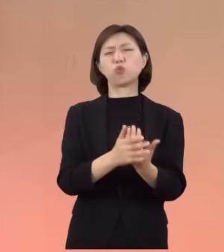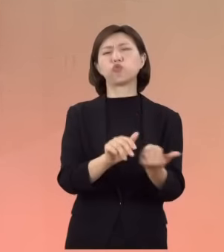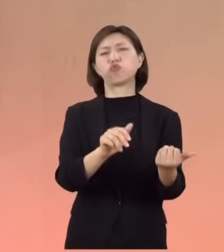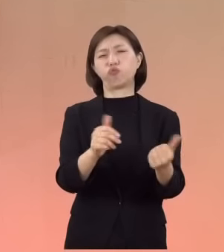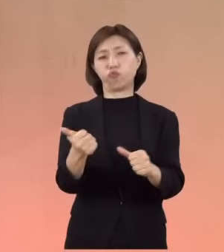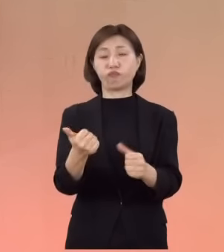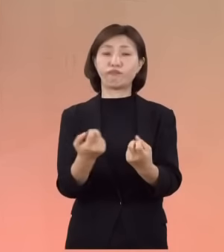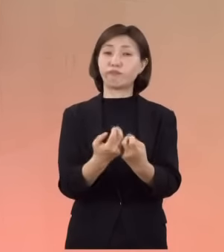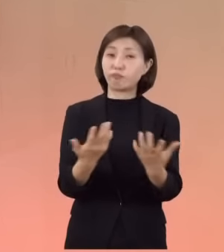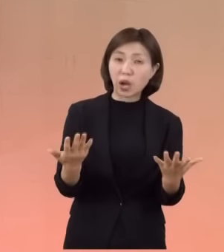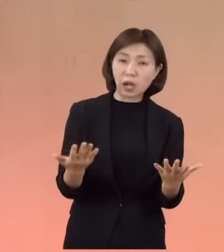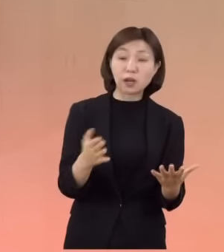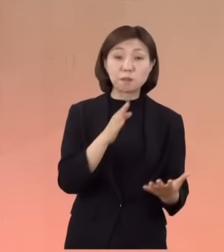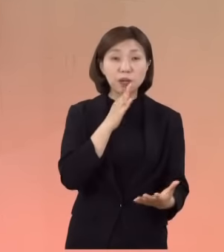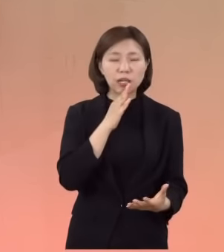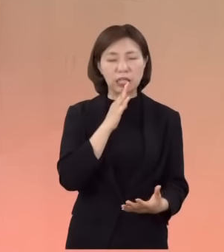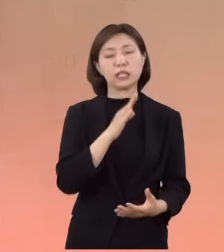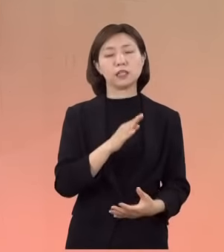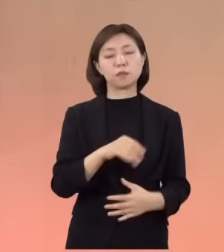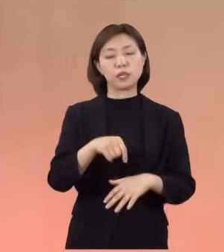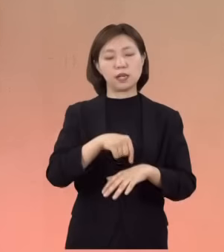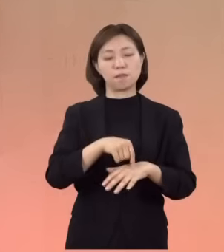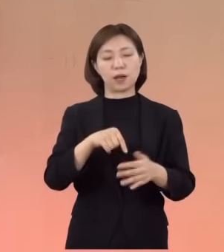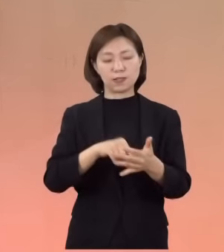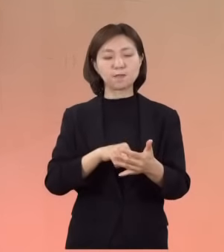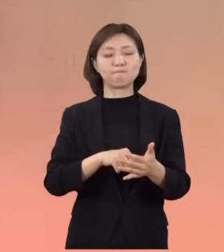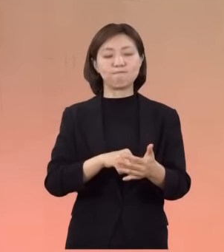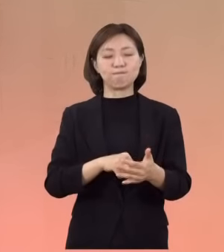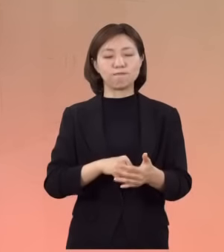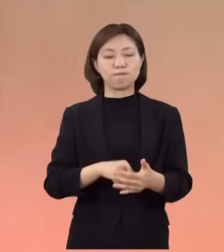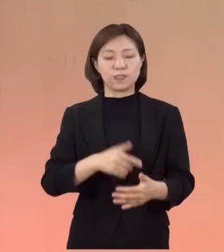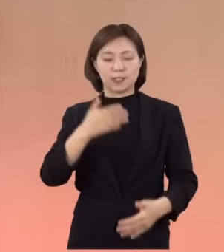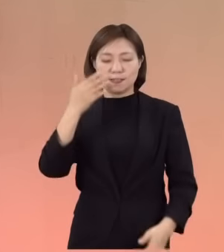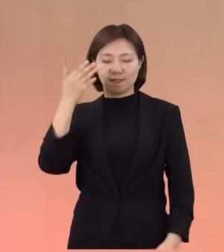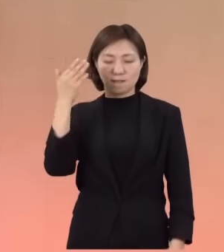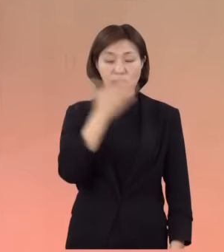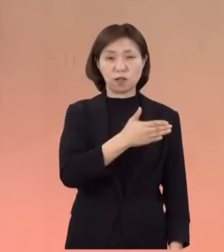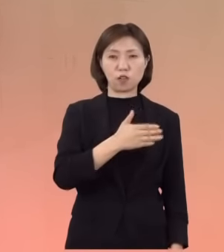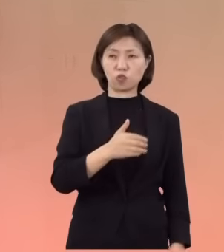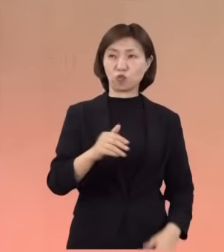죽음이라면 마음을 비우고 그 죽음을 당당하게